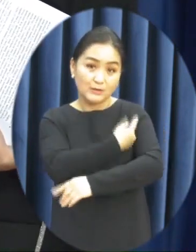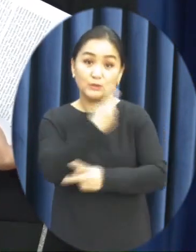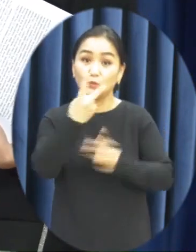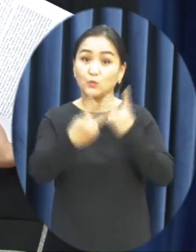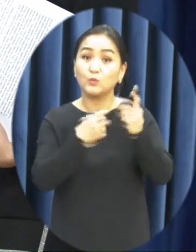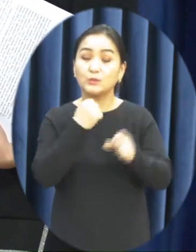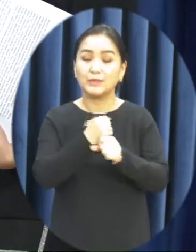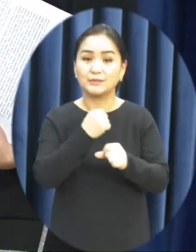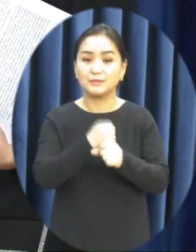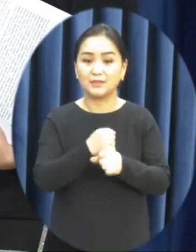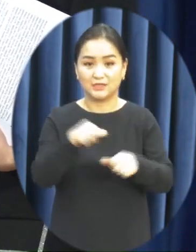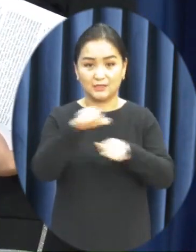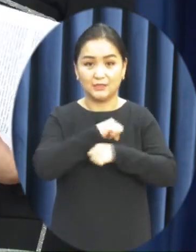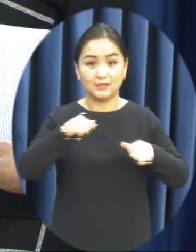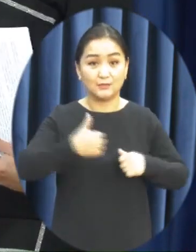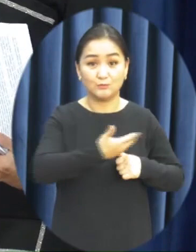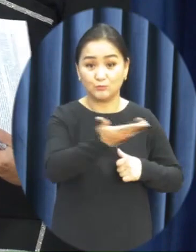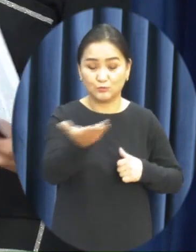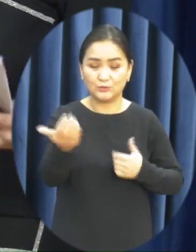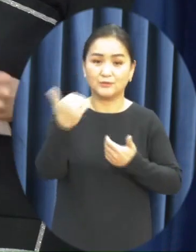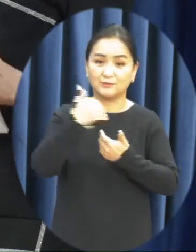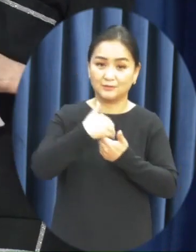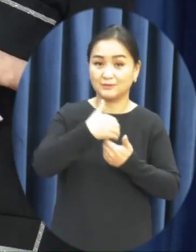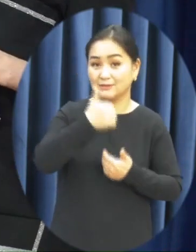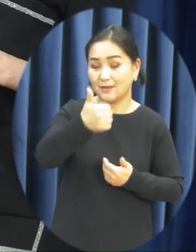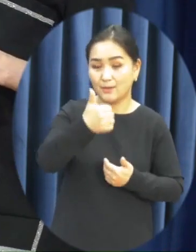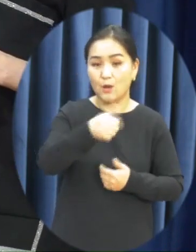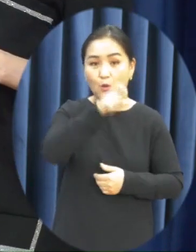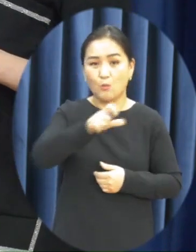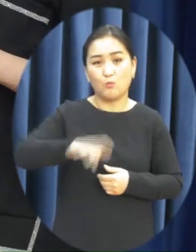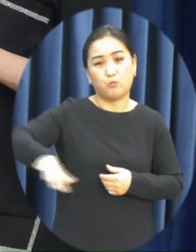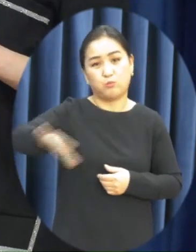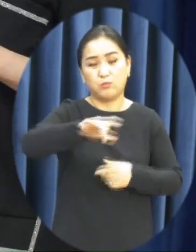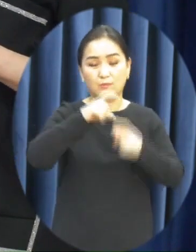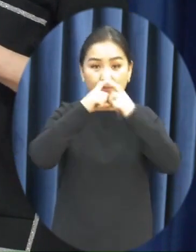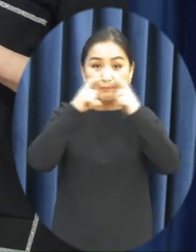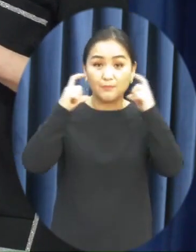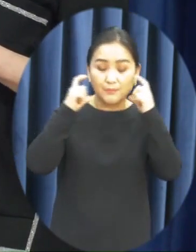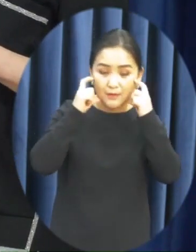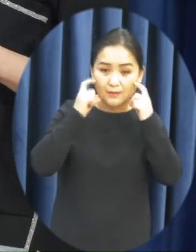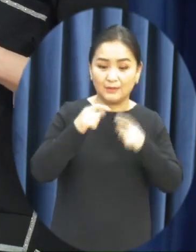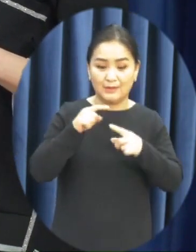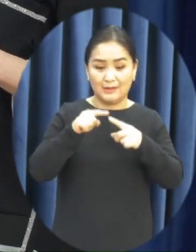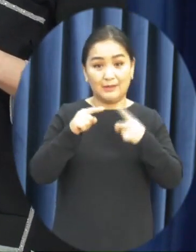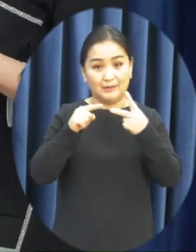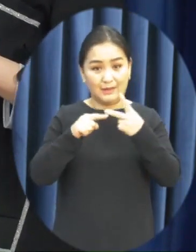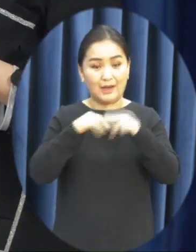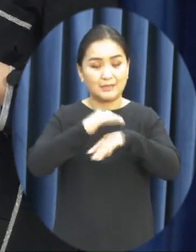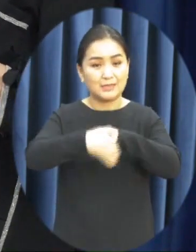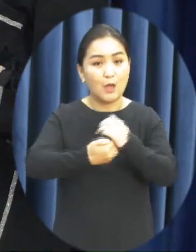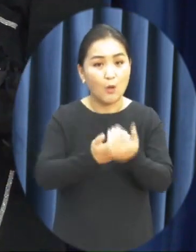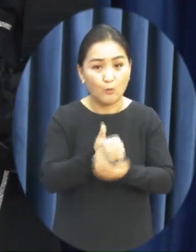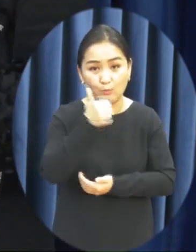དངས ལམ